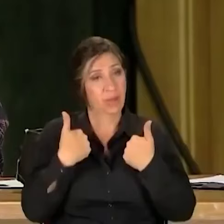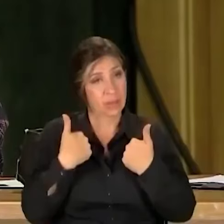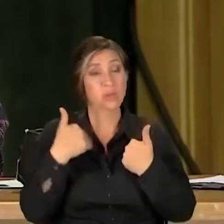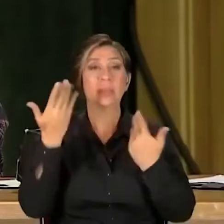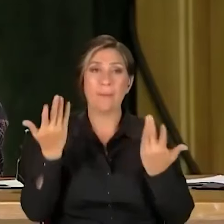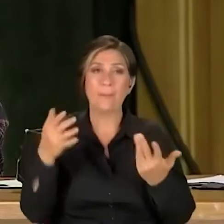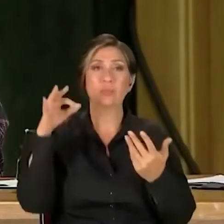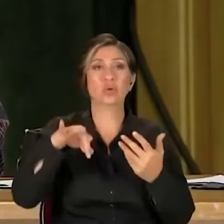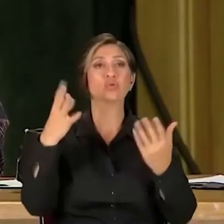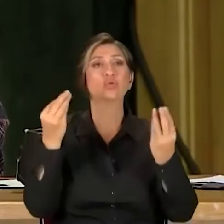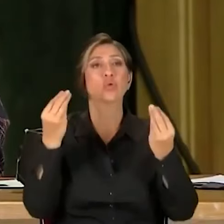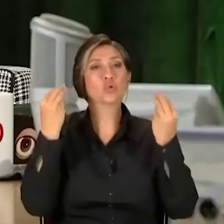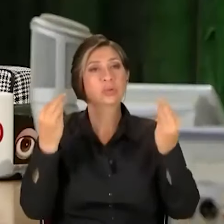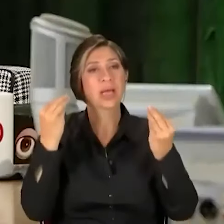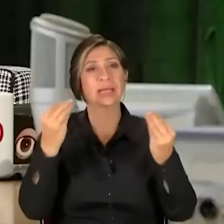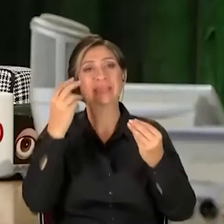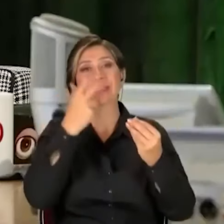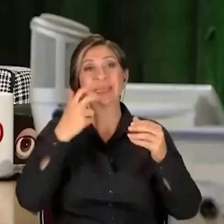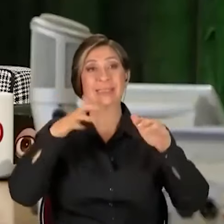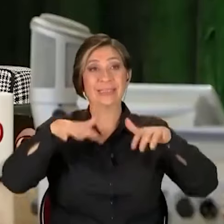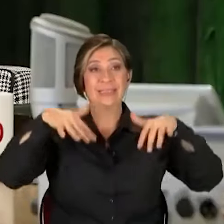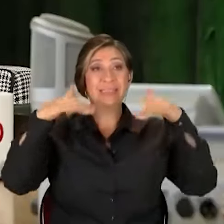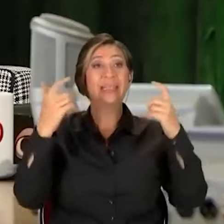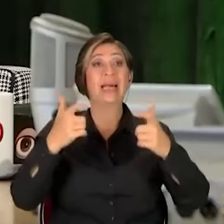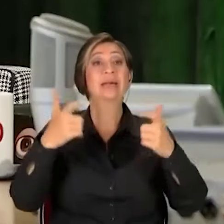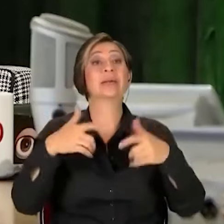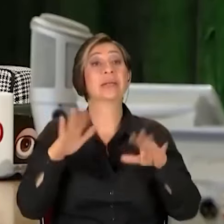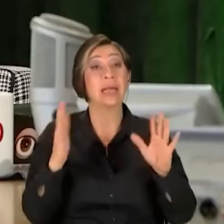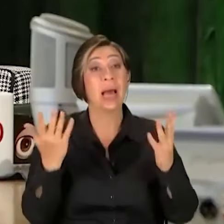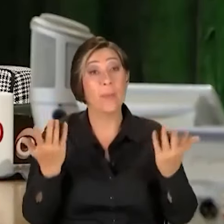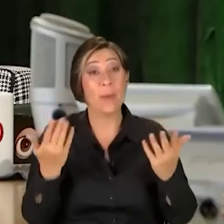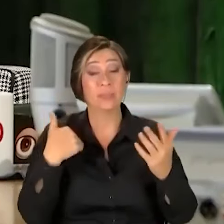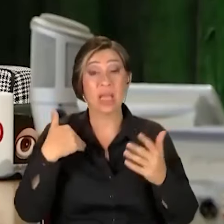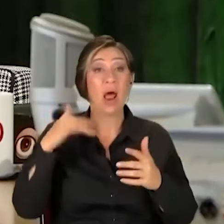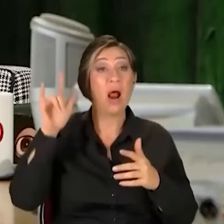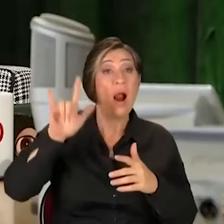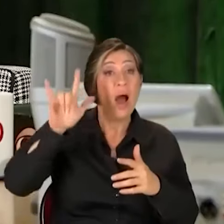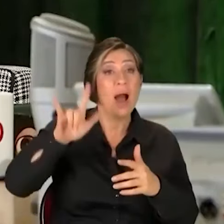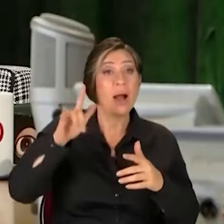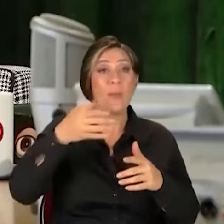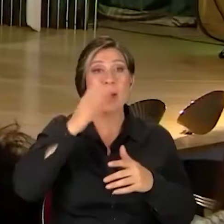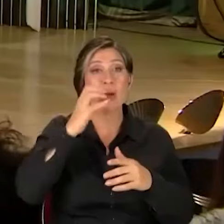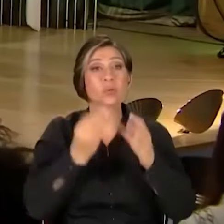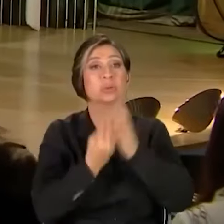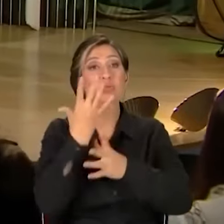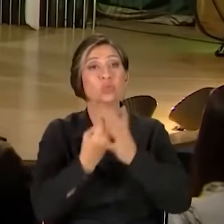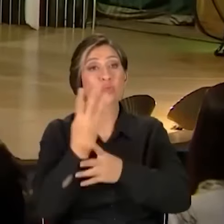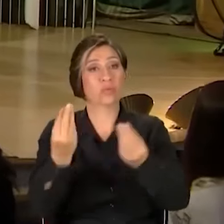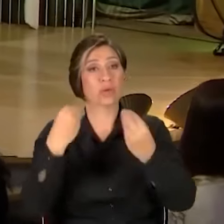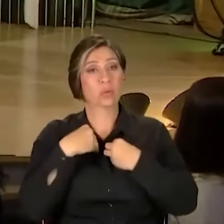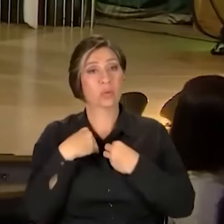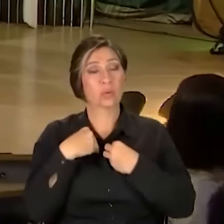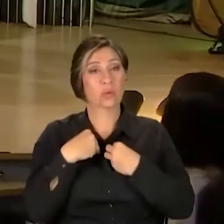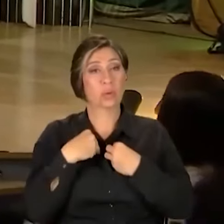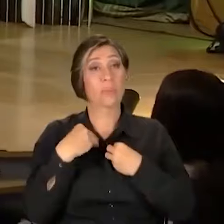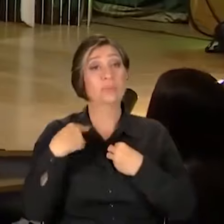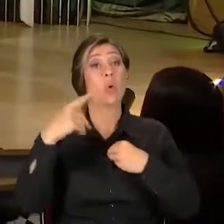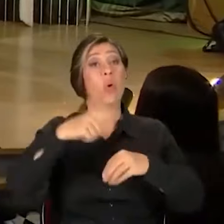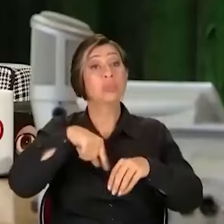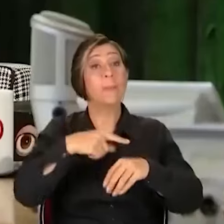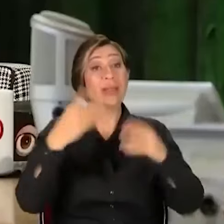şu anki çok güzel sahne ışıkları olan yerlerde değil. Hatta bize rock barları veriyorlardı ve gündüz matinelerini veriyorlardı. Biz